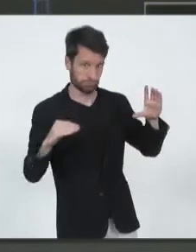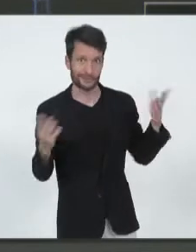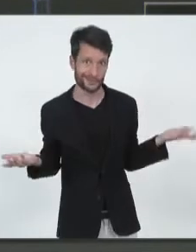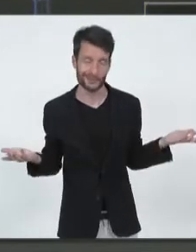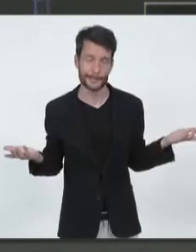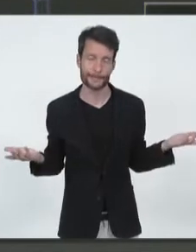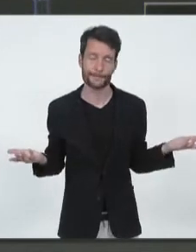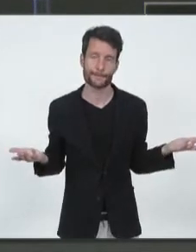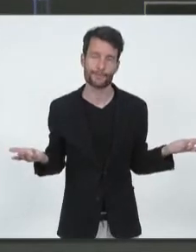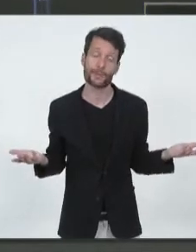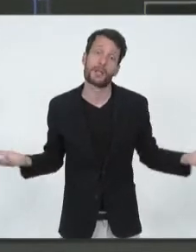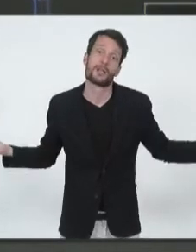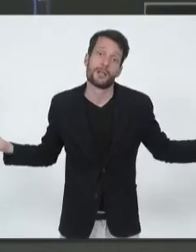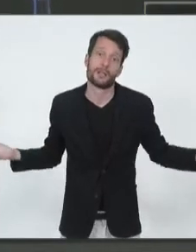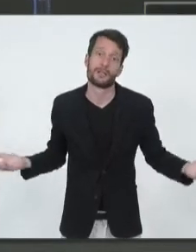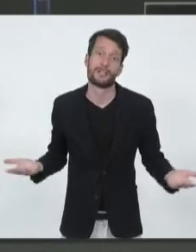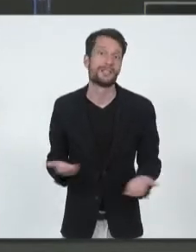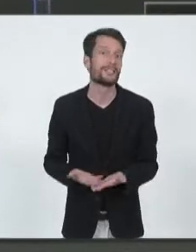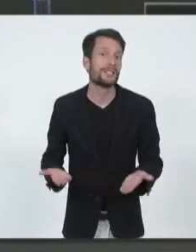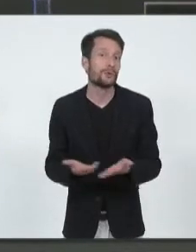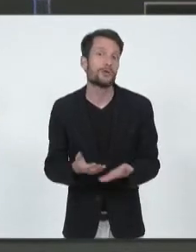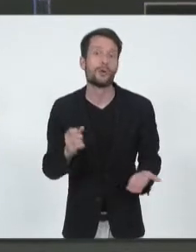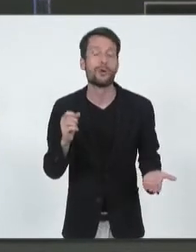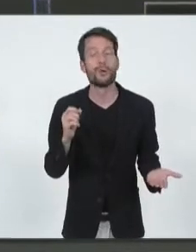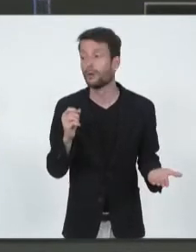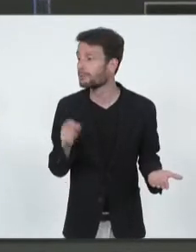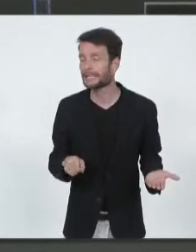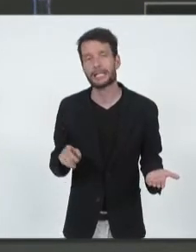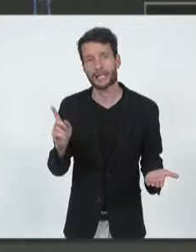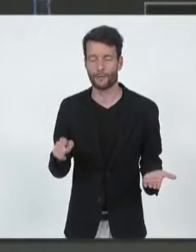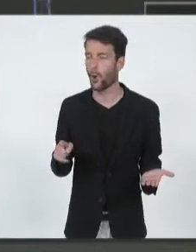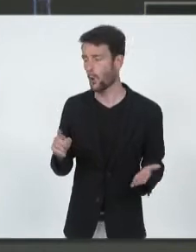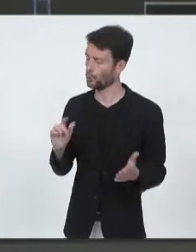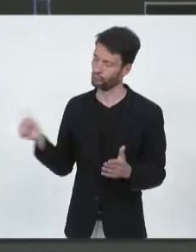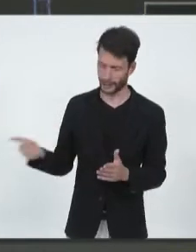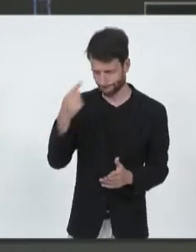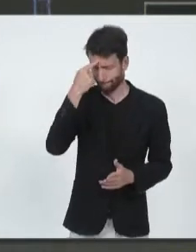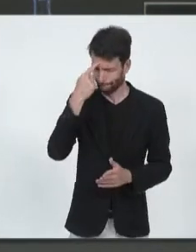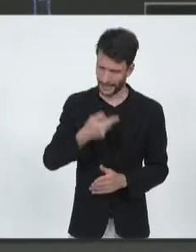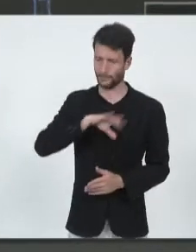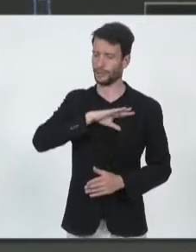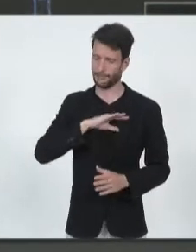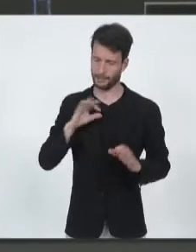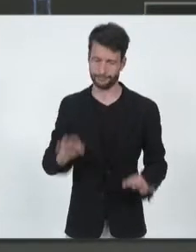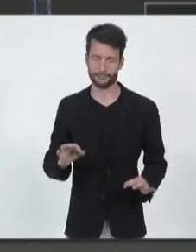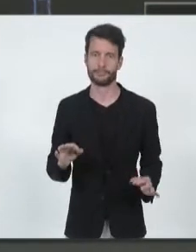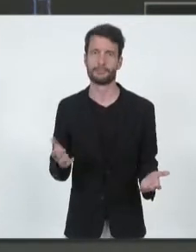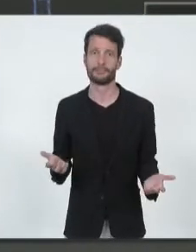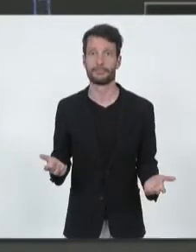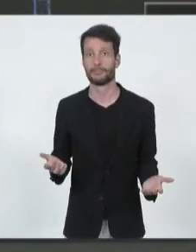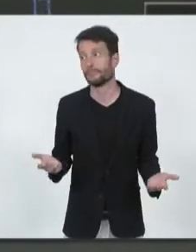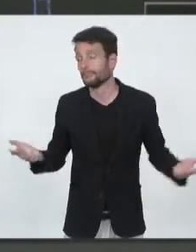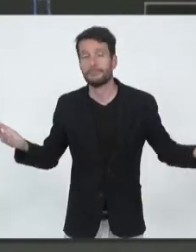ce contexte-là, moi je crois vraiment que c'est l'esprit de modération, c'est l'esprit de responsabilité qui doivent nécessairement l'emporter. C'est ce à